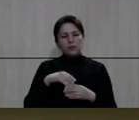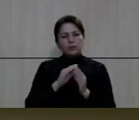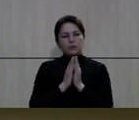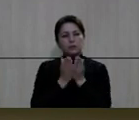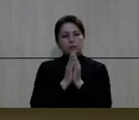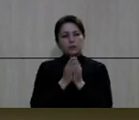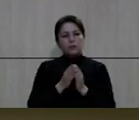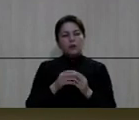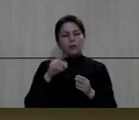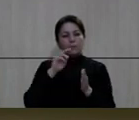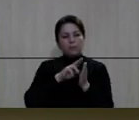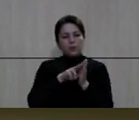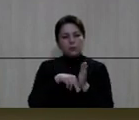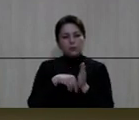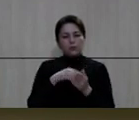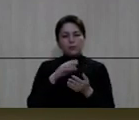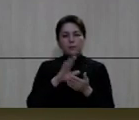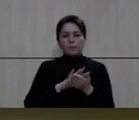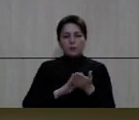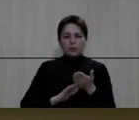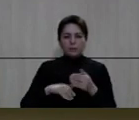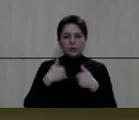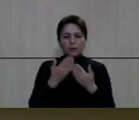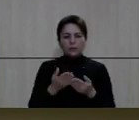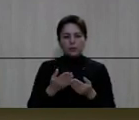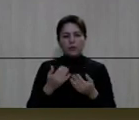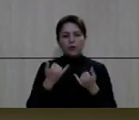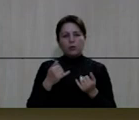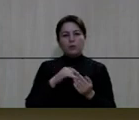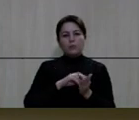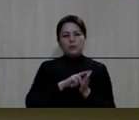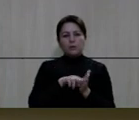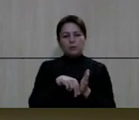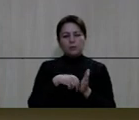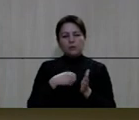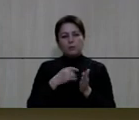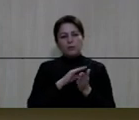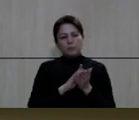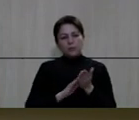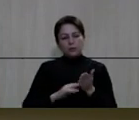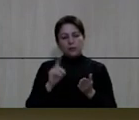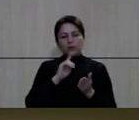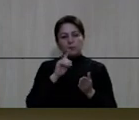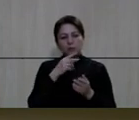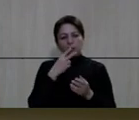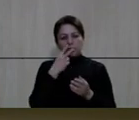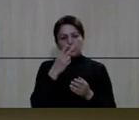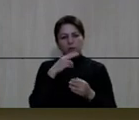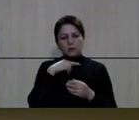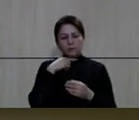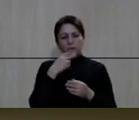darsligingizda ma'lumotnoma matni berilgan. Keling endi ma'lumotnoma matnida nimalarga e'tibor qaratish